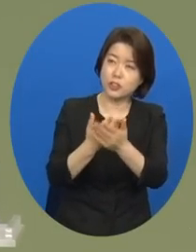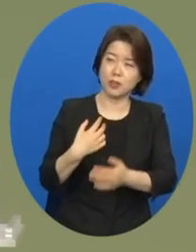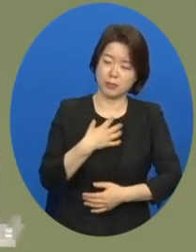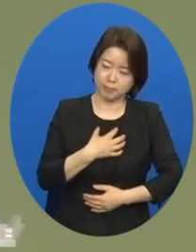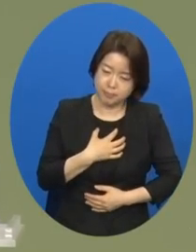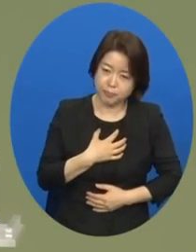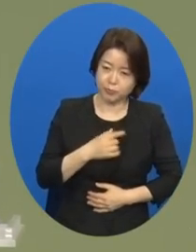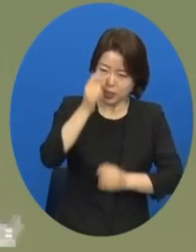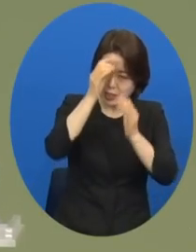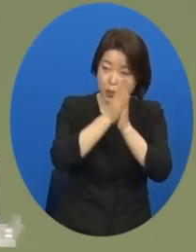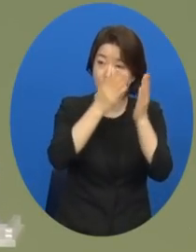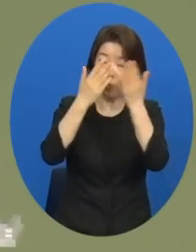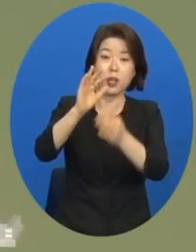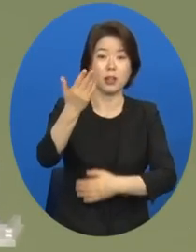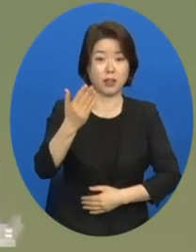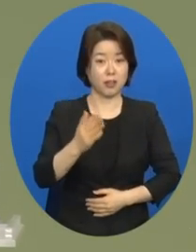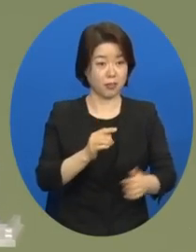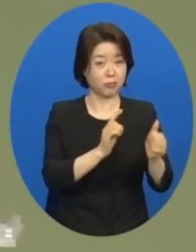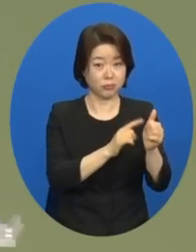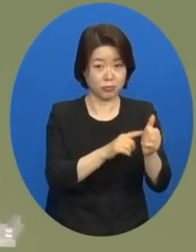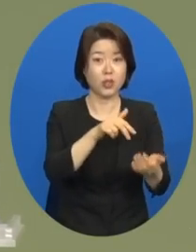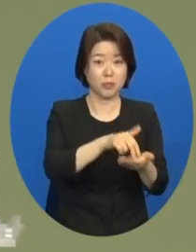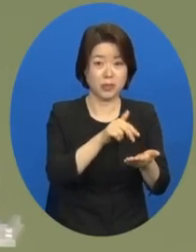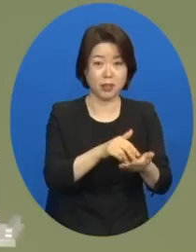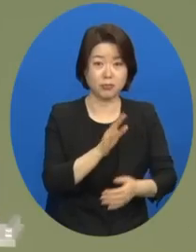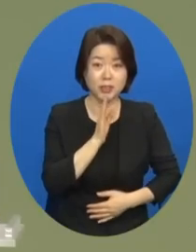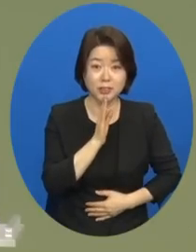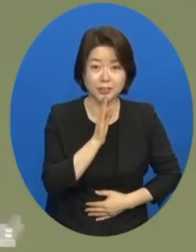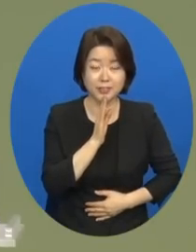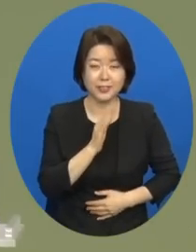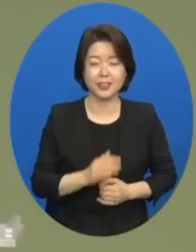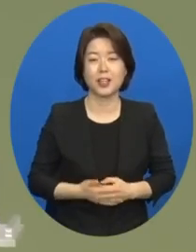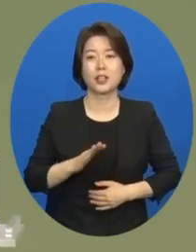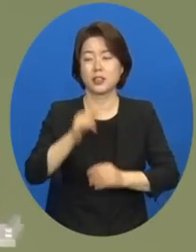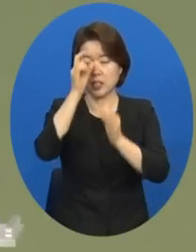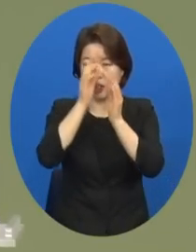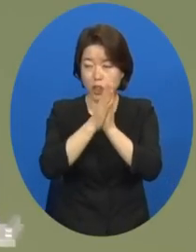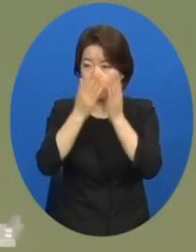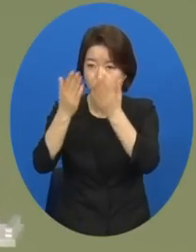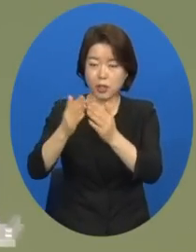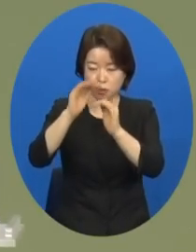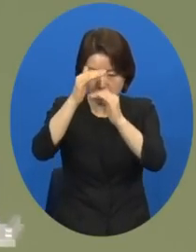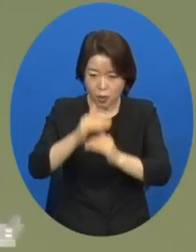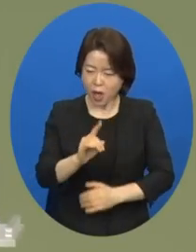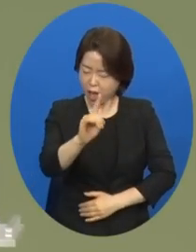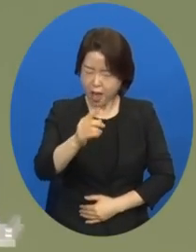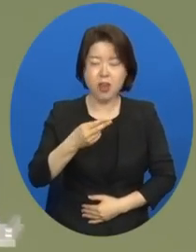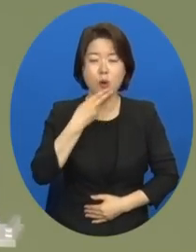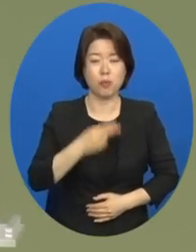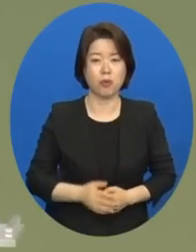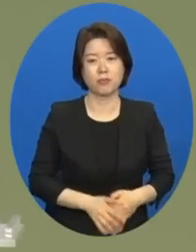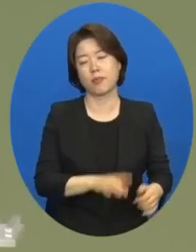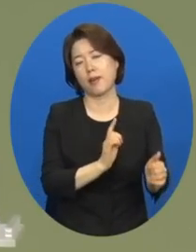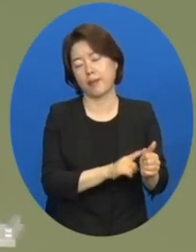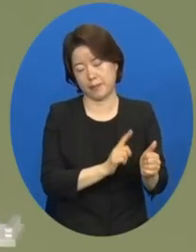근심하면서 기도해야 되지 않아요 그렇게 기도한 내용이 한 구절도 없어요